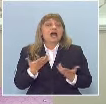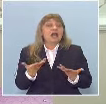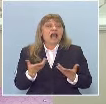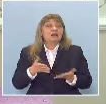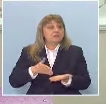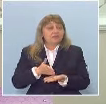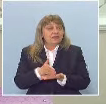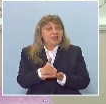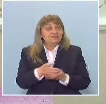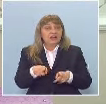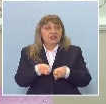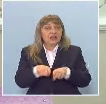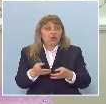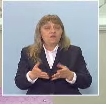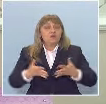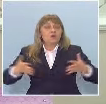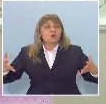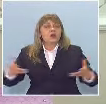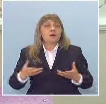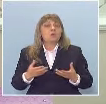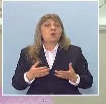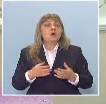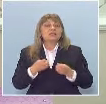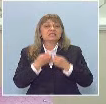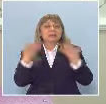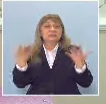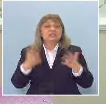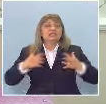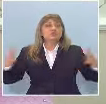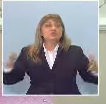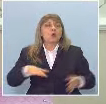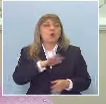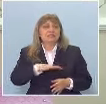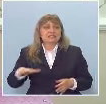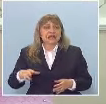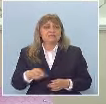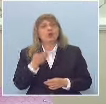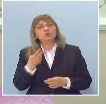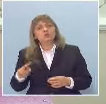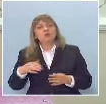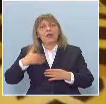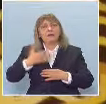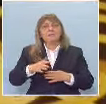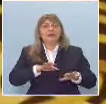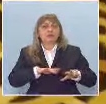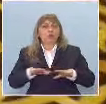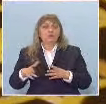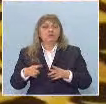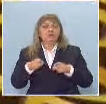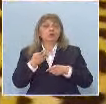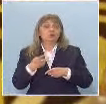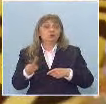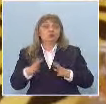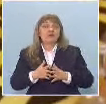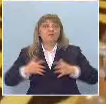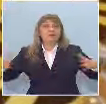едно такова голямо събитие с много деца. Друго е пред компютъра, друго е в огромната зала. В последния